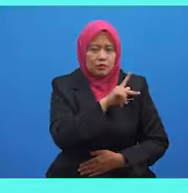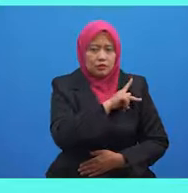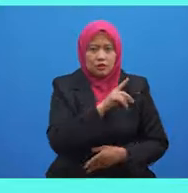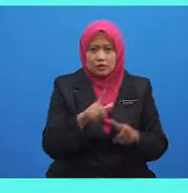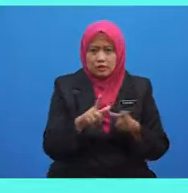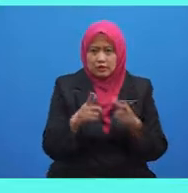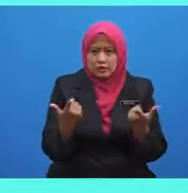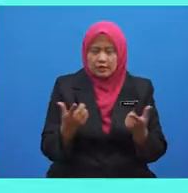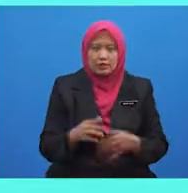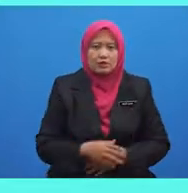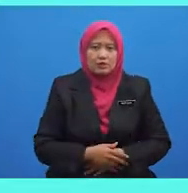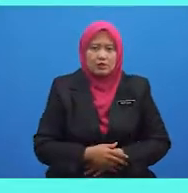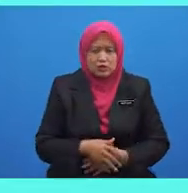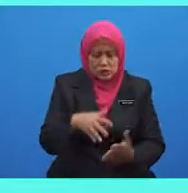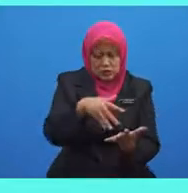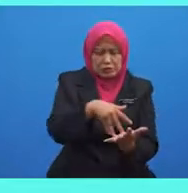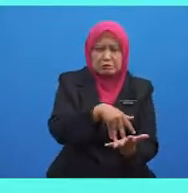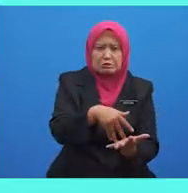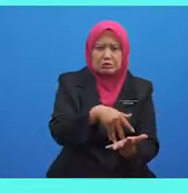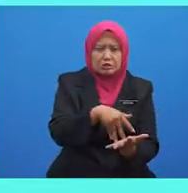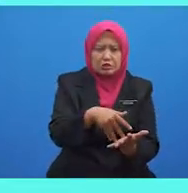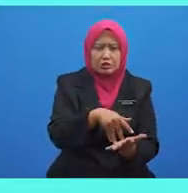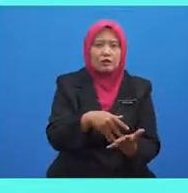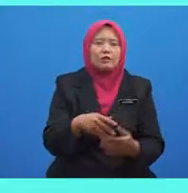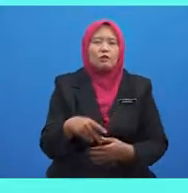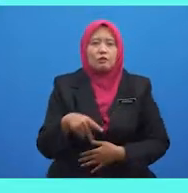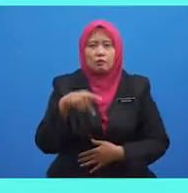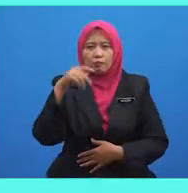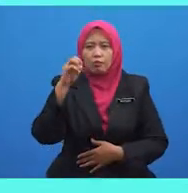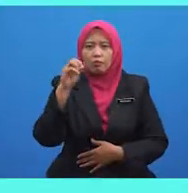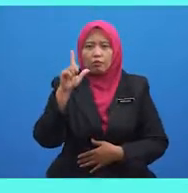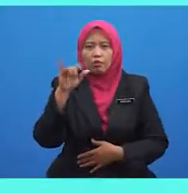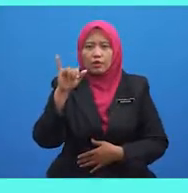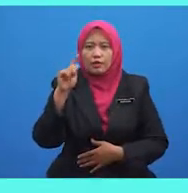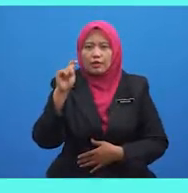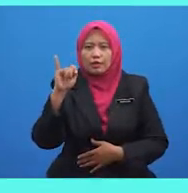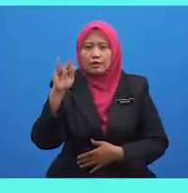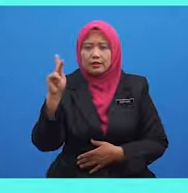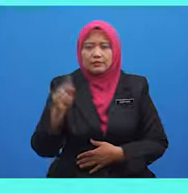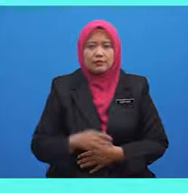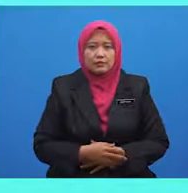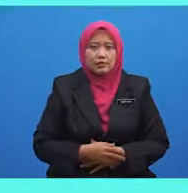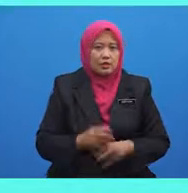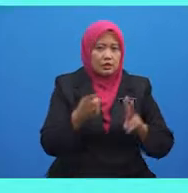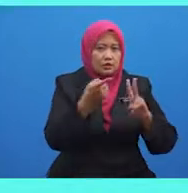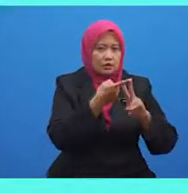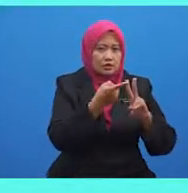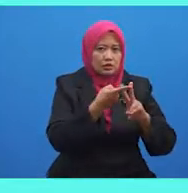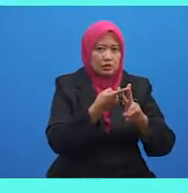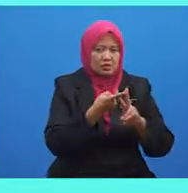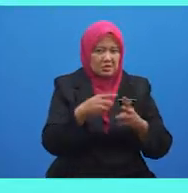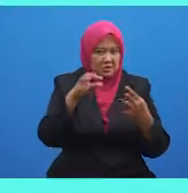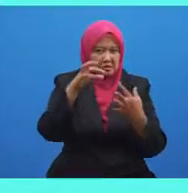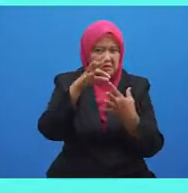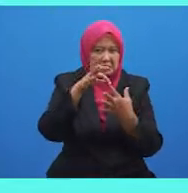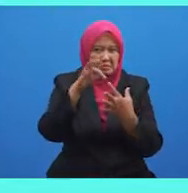menyebabkan ketidakstabilan politik di Melaka. Seterusnya, amalan pilih kasih, rasuah